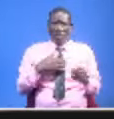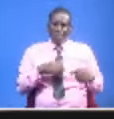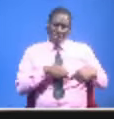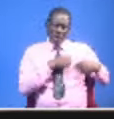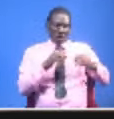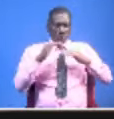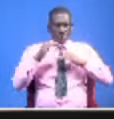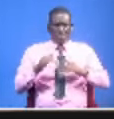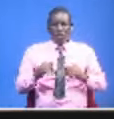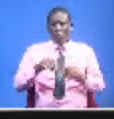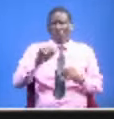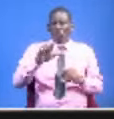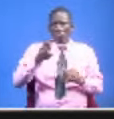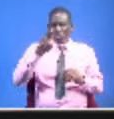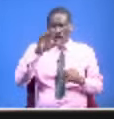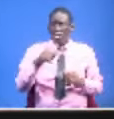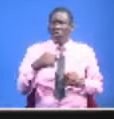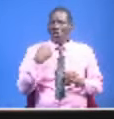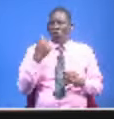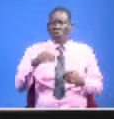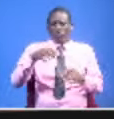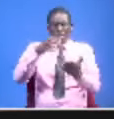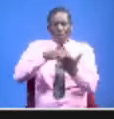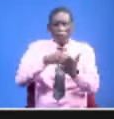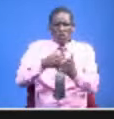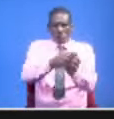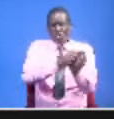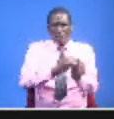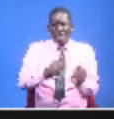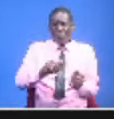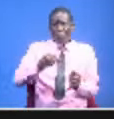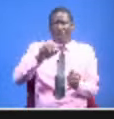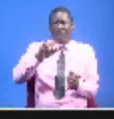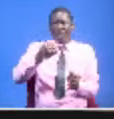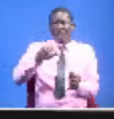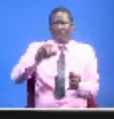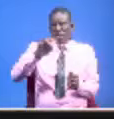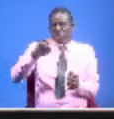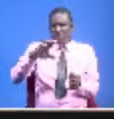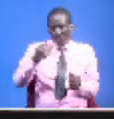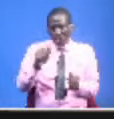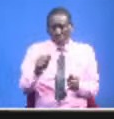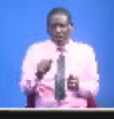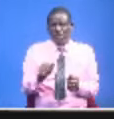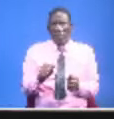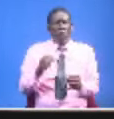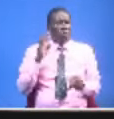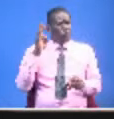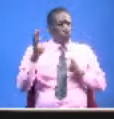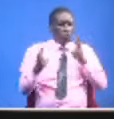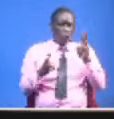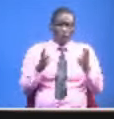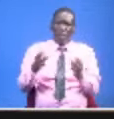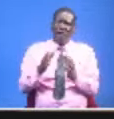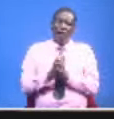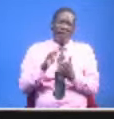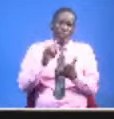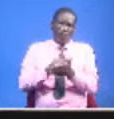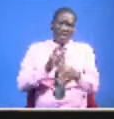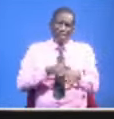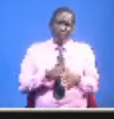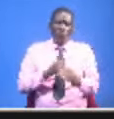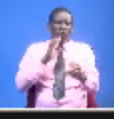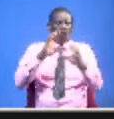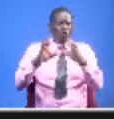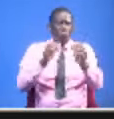calm. Lucy, ambaye alikuwa Machakos pamoja na wanachama wengine wa kamati ya bunge, alikuwa na wasiwasi na hapo akawasiliana